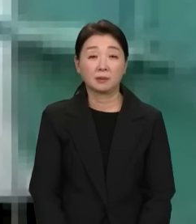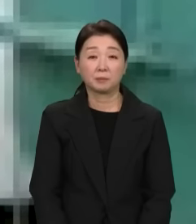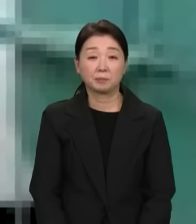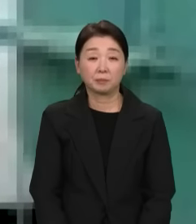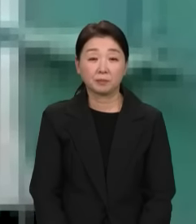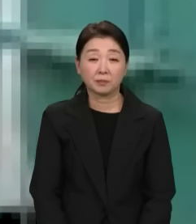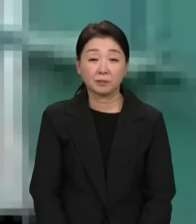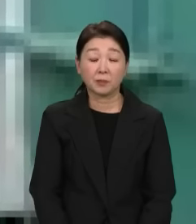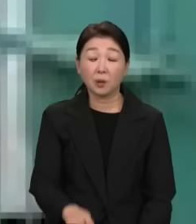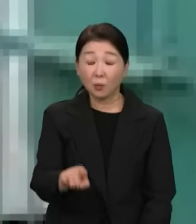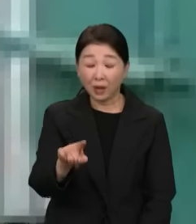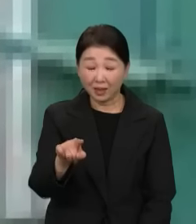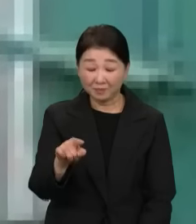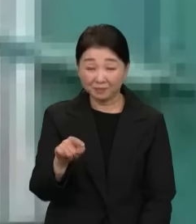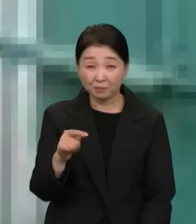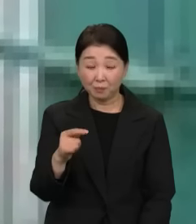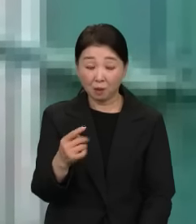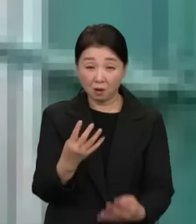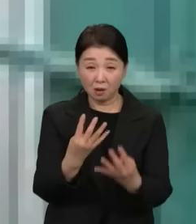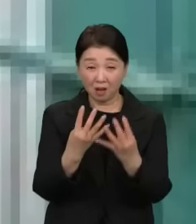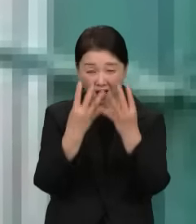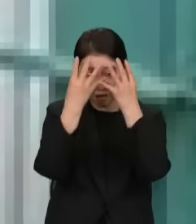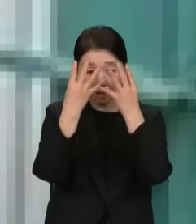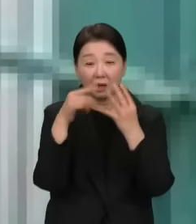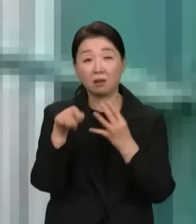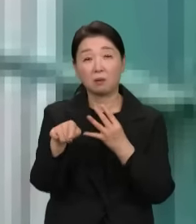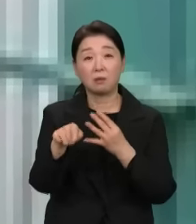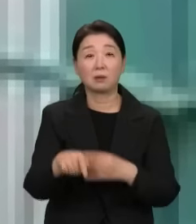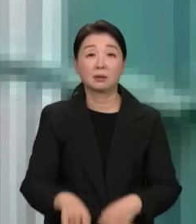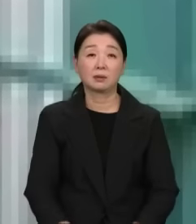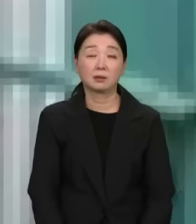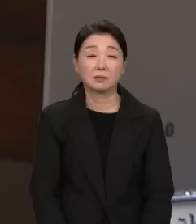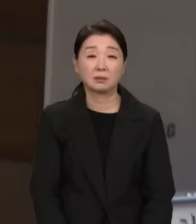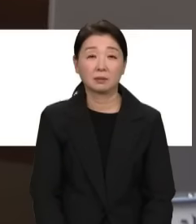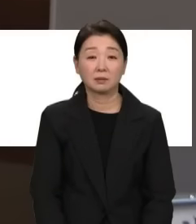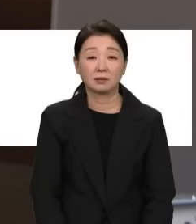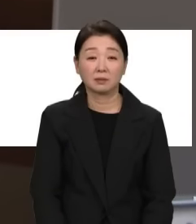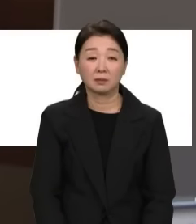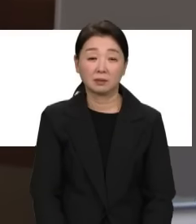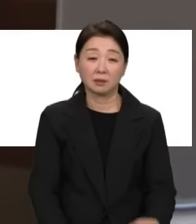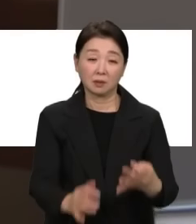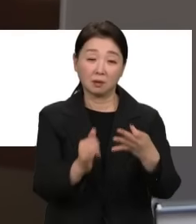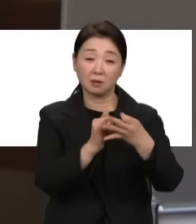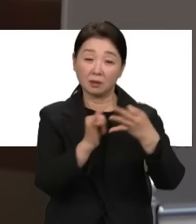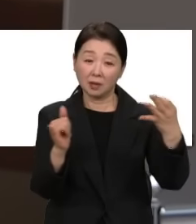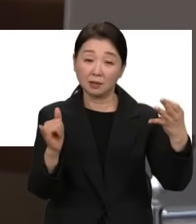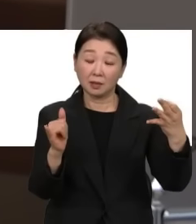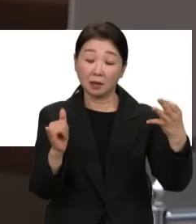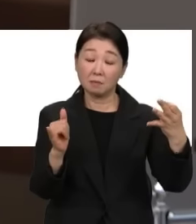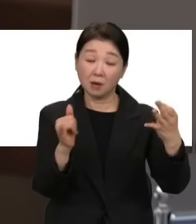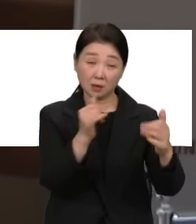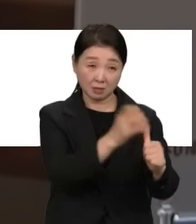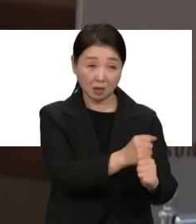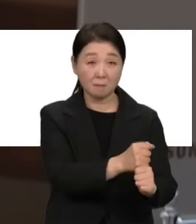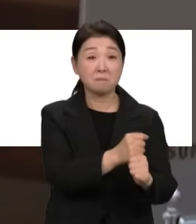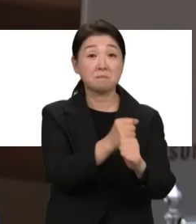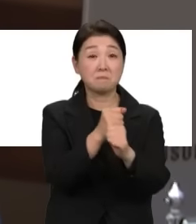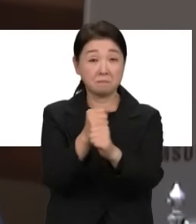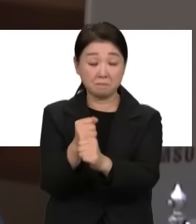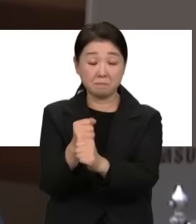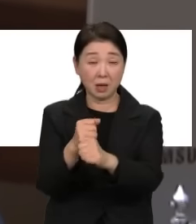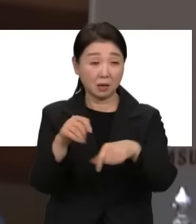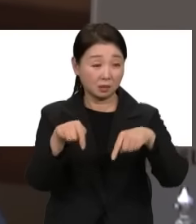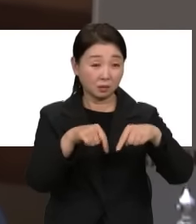미결 수용은 소위 영창으로 쓰이는 시설입니다 아 14명의 그 체포당한